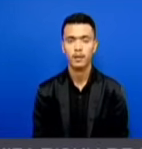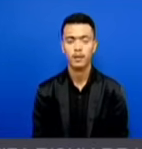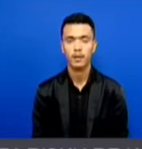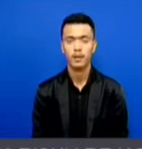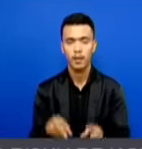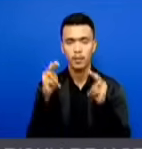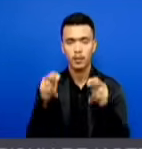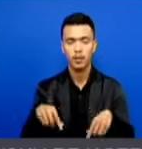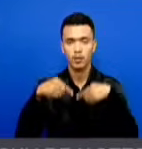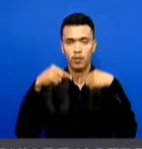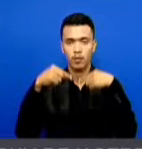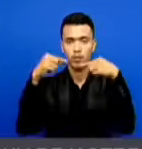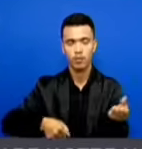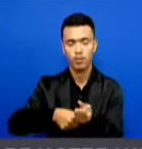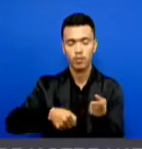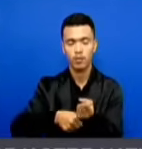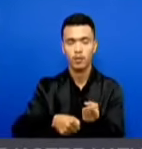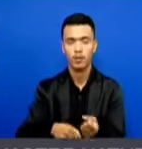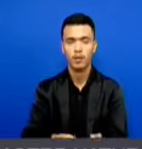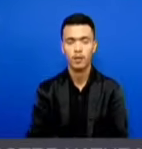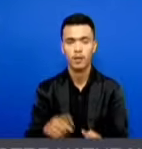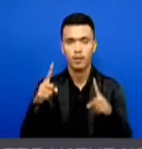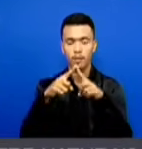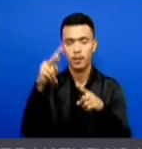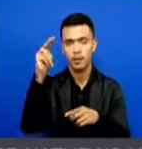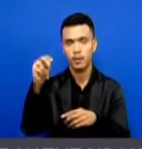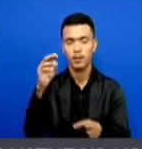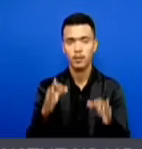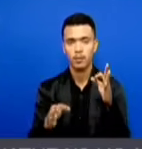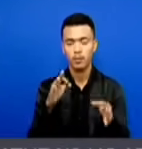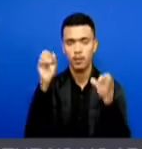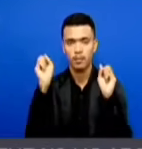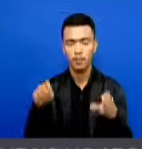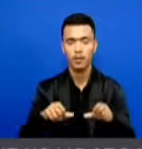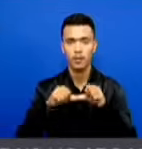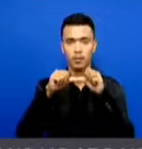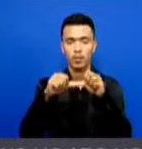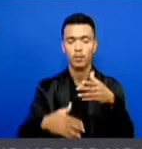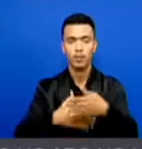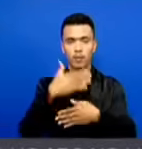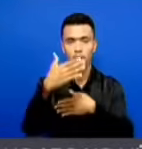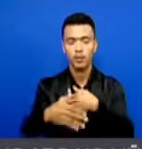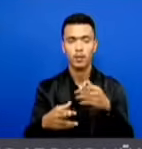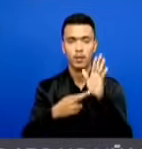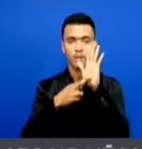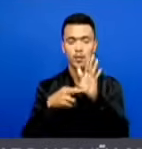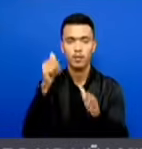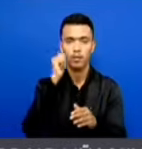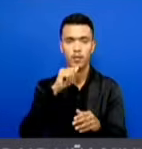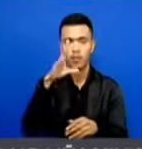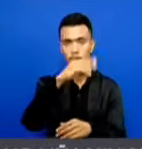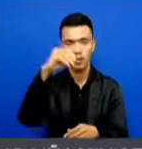kami tinggi phone na pati korajin bas. Bupania atunne nebel labo oinodia representante